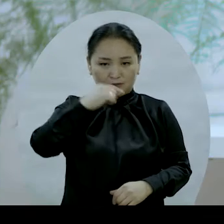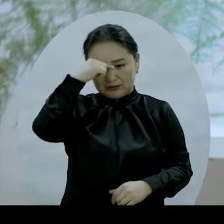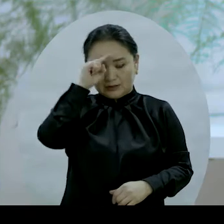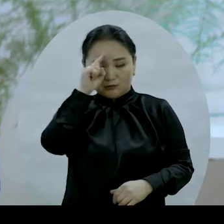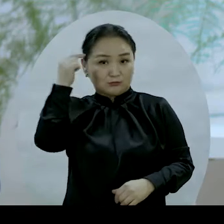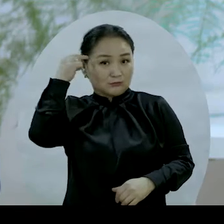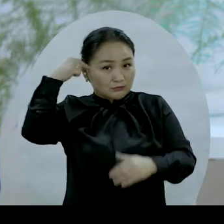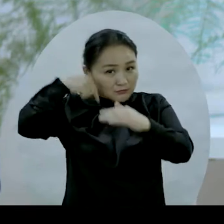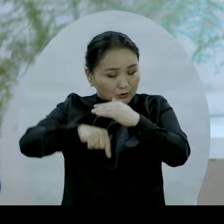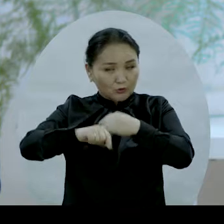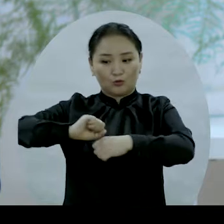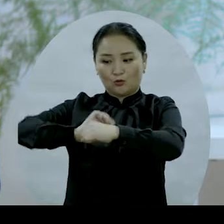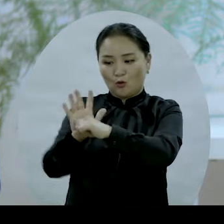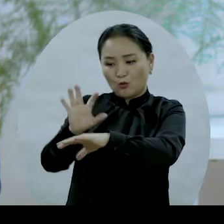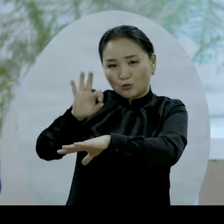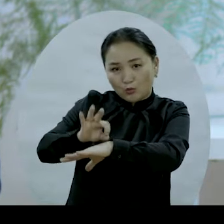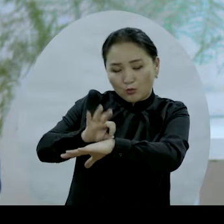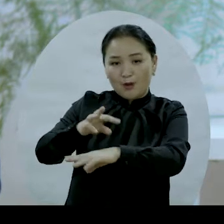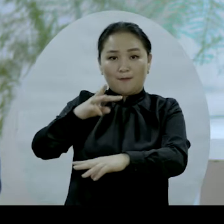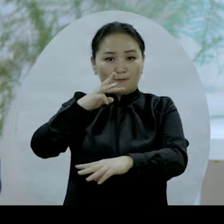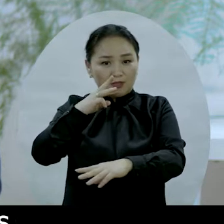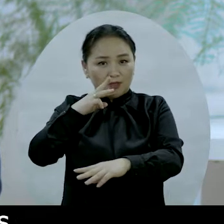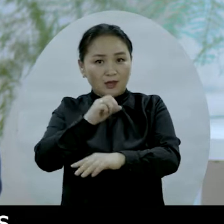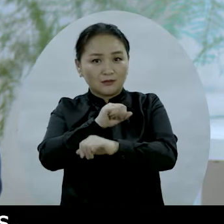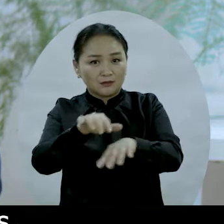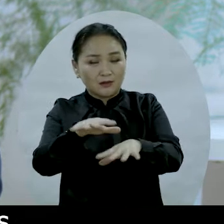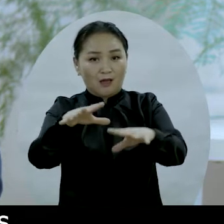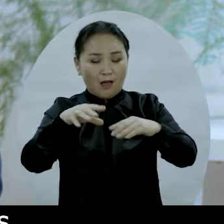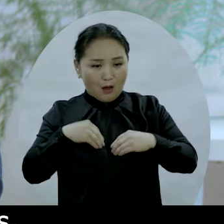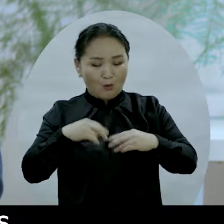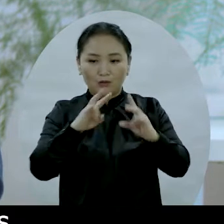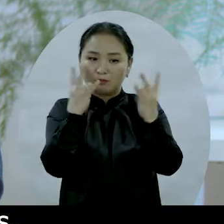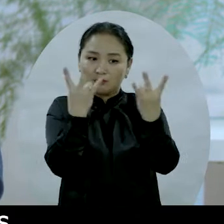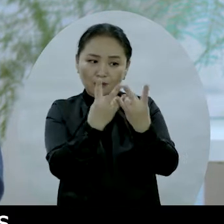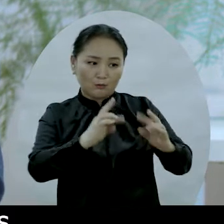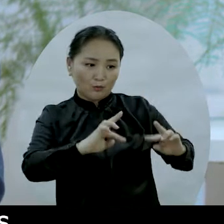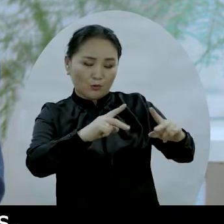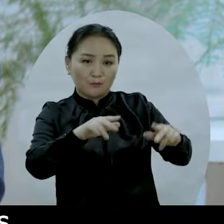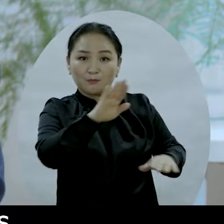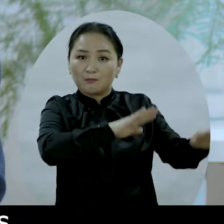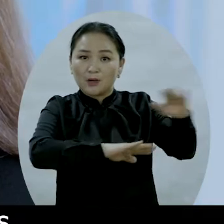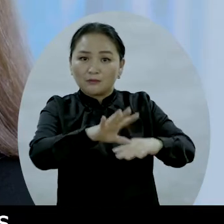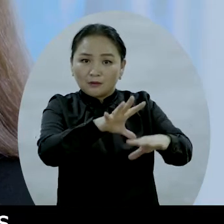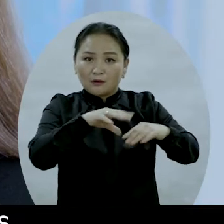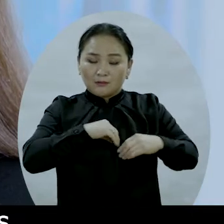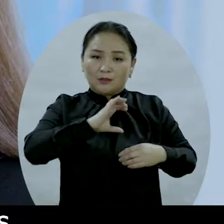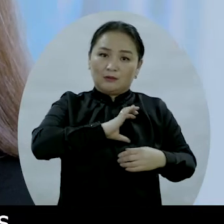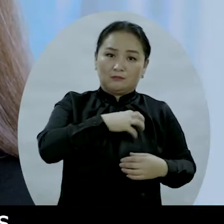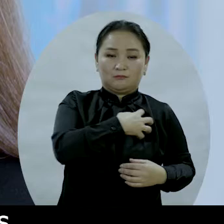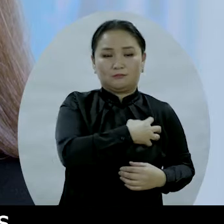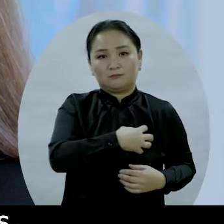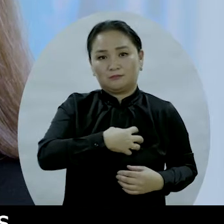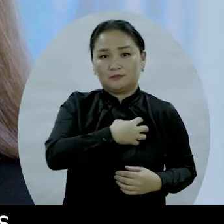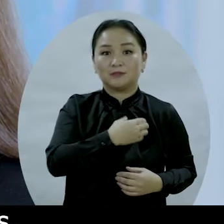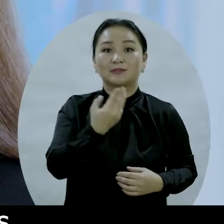мэндэд COVID-19-ийн өвчлөл, мэдээлэл, тархалт, нийгмийн хувьсж байгаа байдалтай холбоотой хямралын үеийн сэтгэл